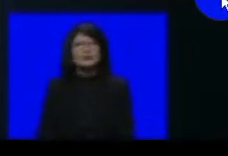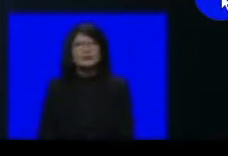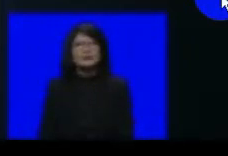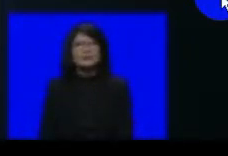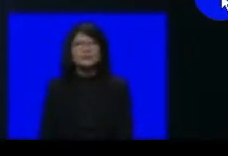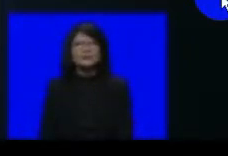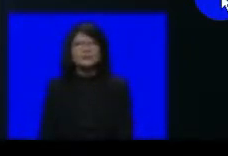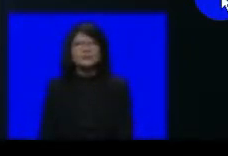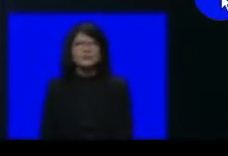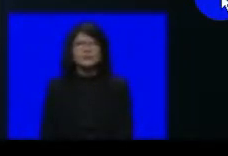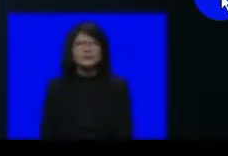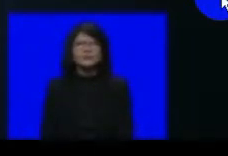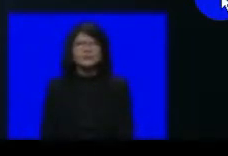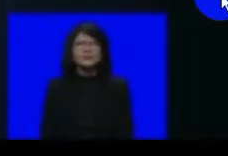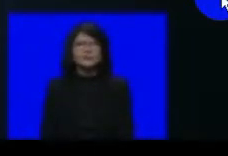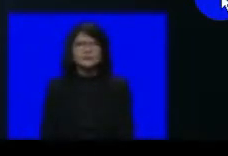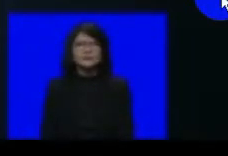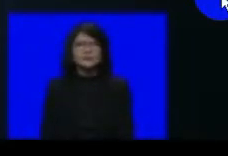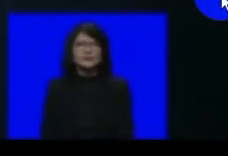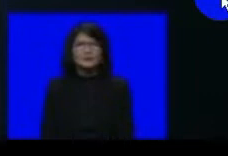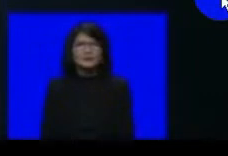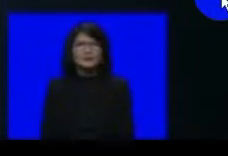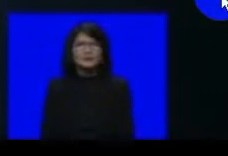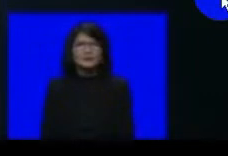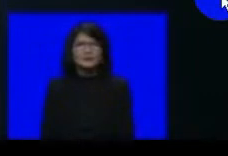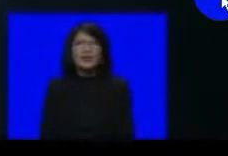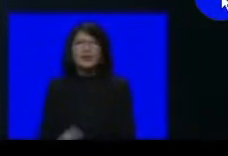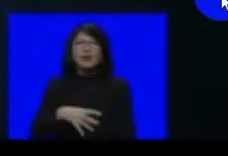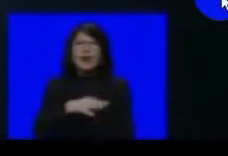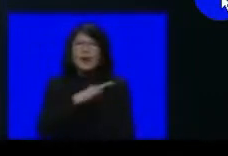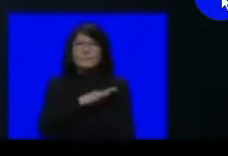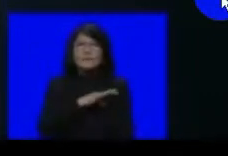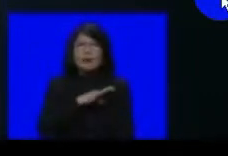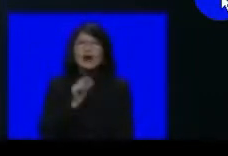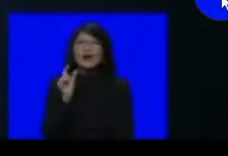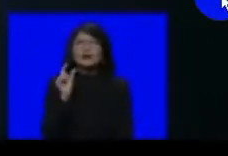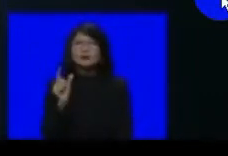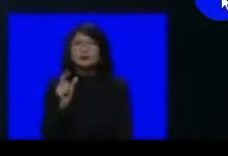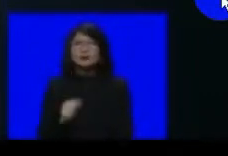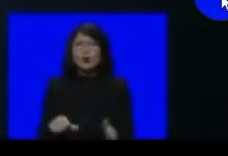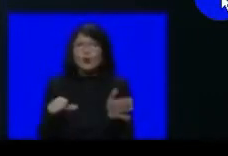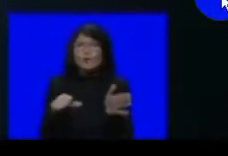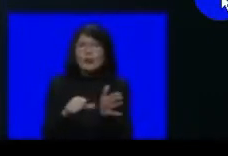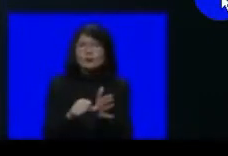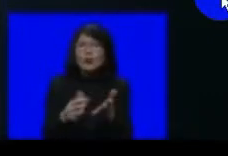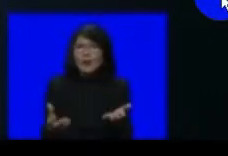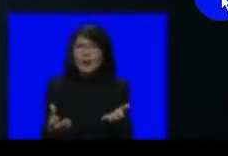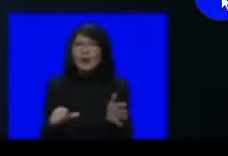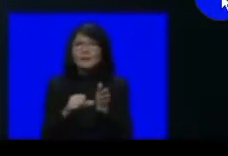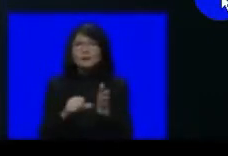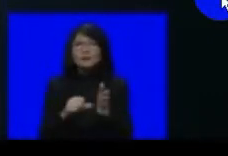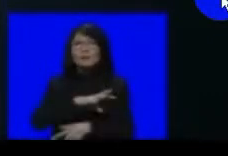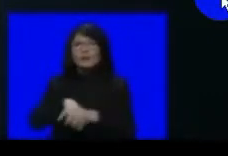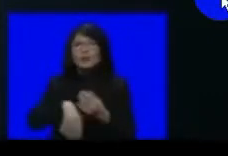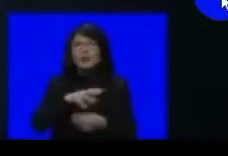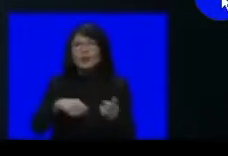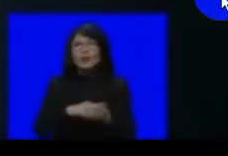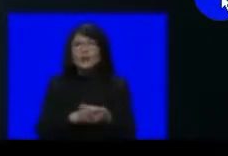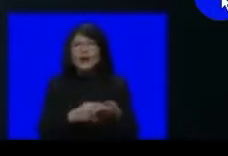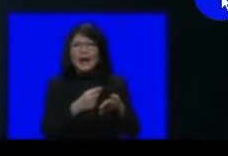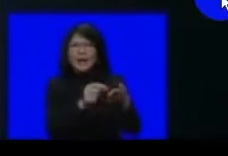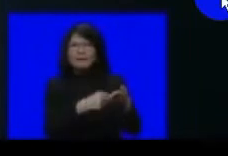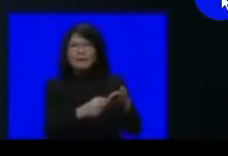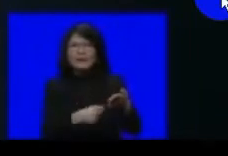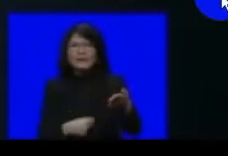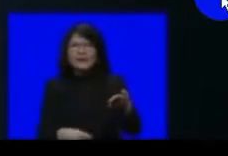dan peserta didik. Akun ini juga bermanfaat untuk membantu dalam pengelolaan